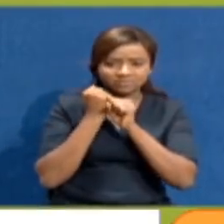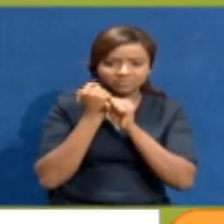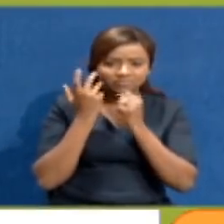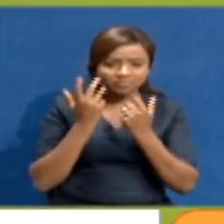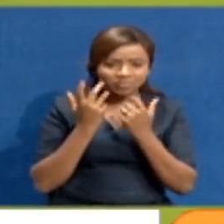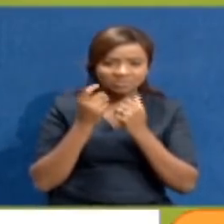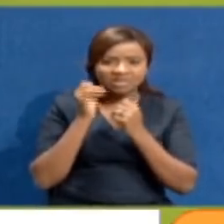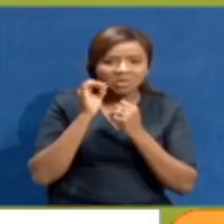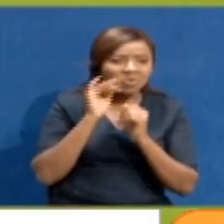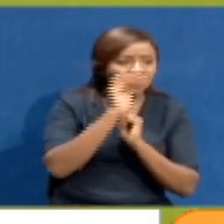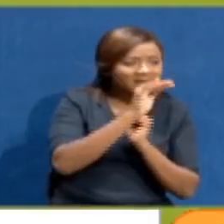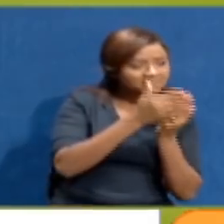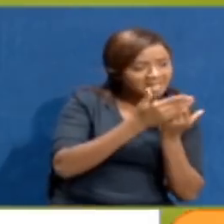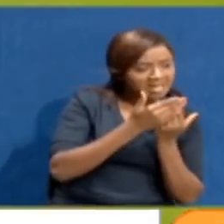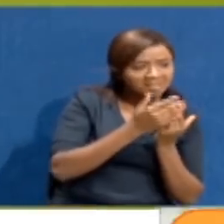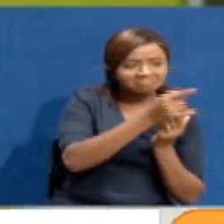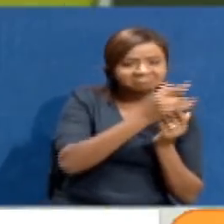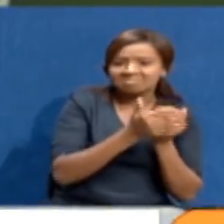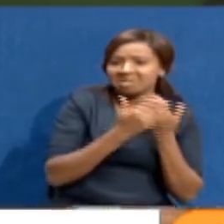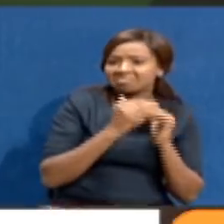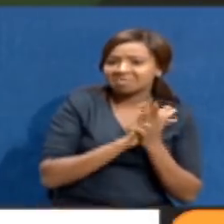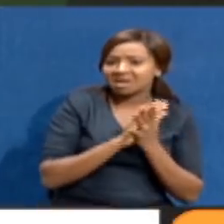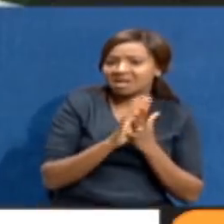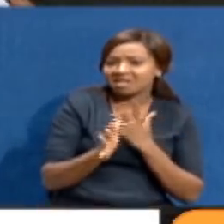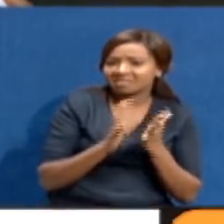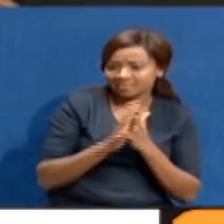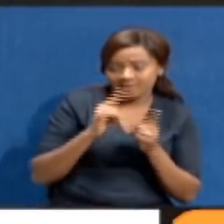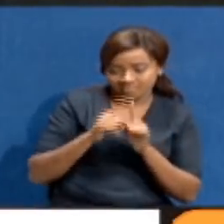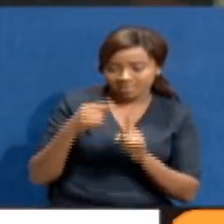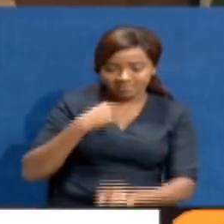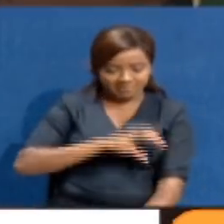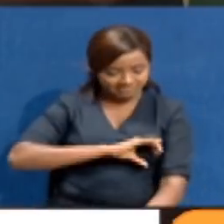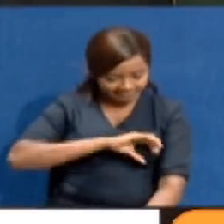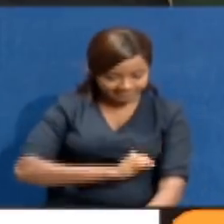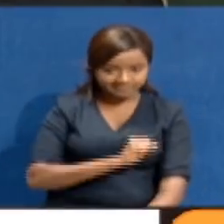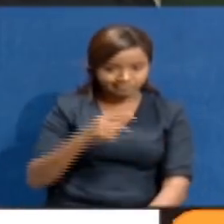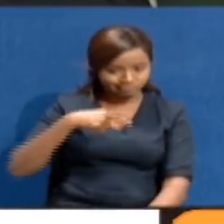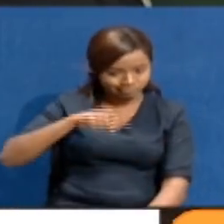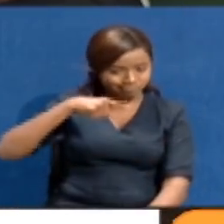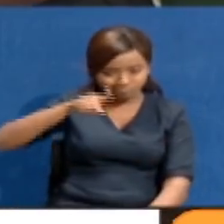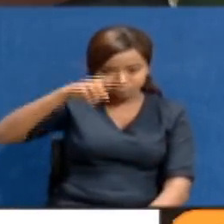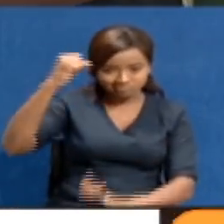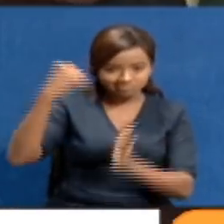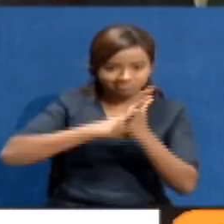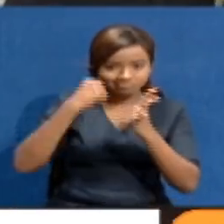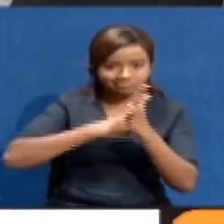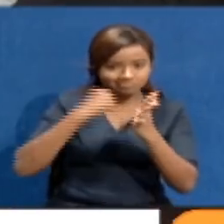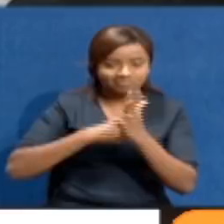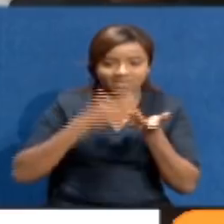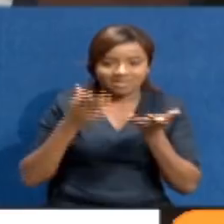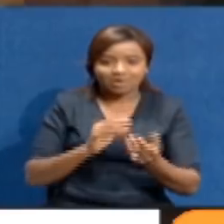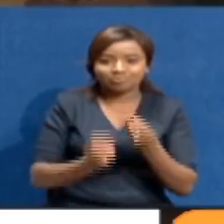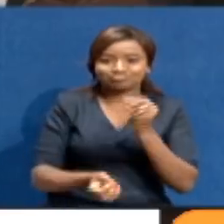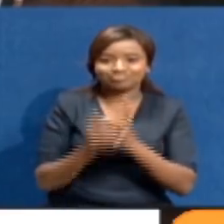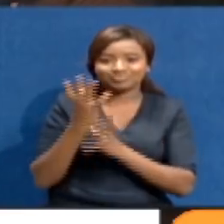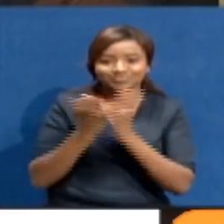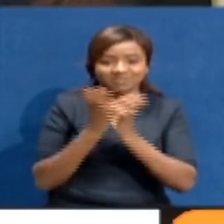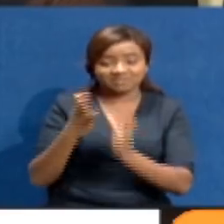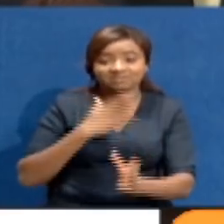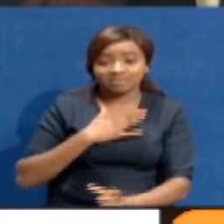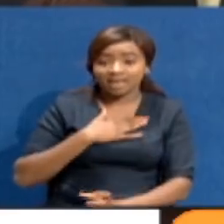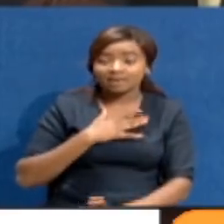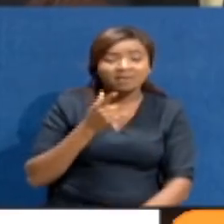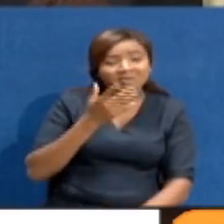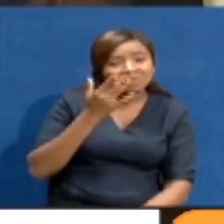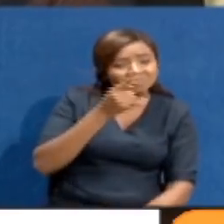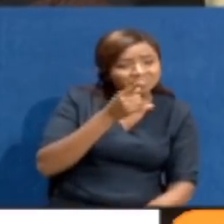ama ukiitisha upati. Lakini wewe umemanage namna gani mpaka ukaja saa hizi umejiajiri mwenyewe? Ni Mwenyezi Mungu